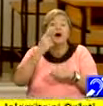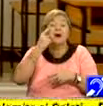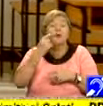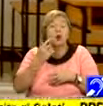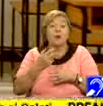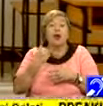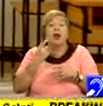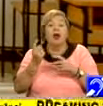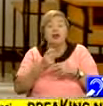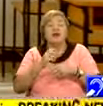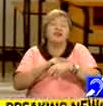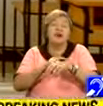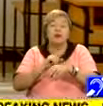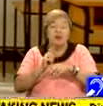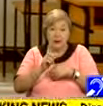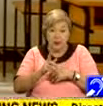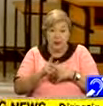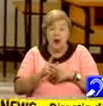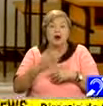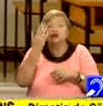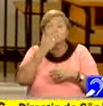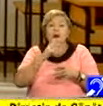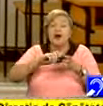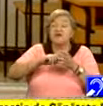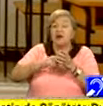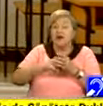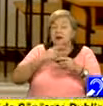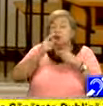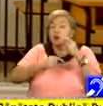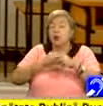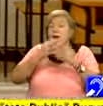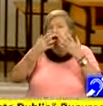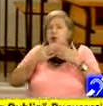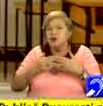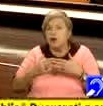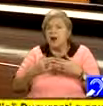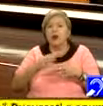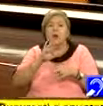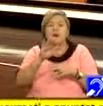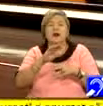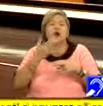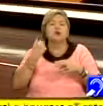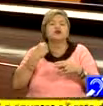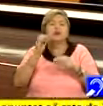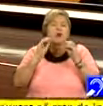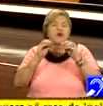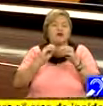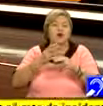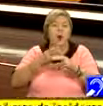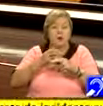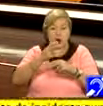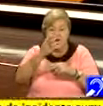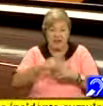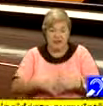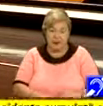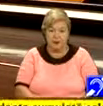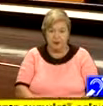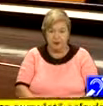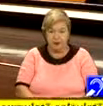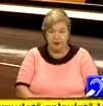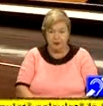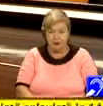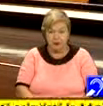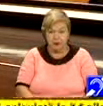Cursurile vor fi suspendate în funcție de numărul infectărilor din fiecare clasă, ne spune mai multe însă chiar acum colega mea, Mădălina Samuilă. Mădălina, te ascult, bun